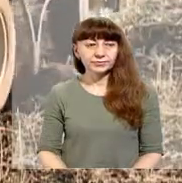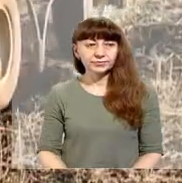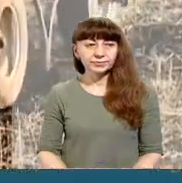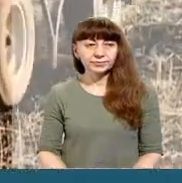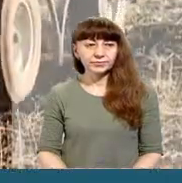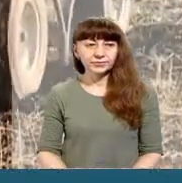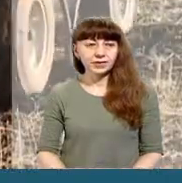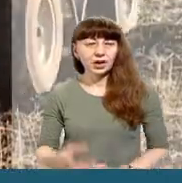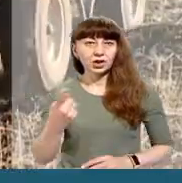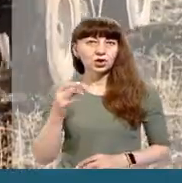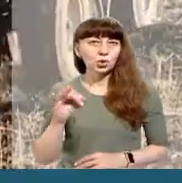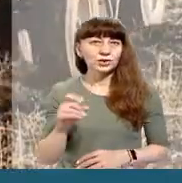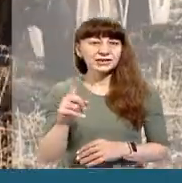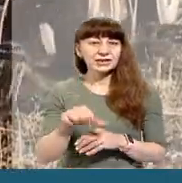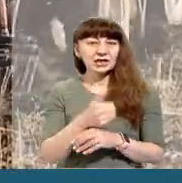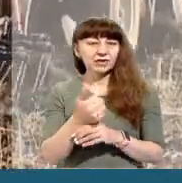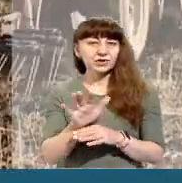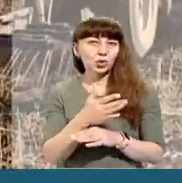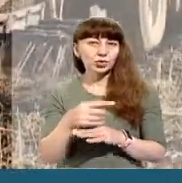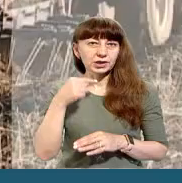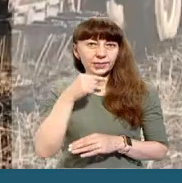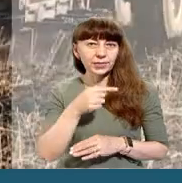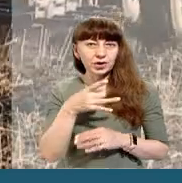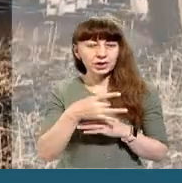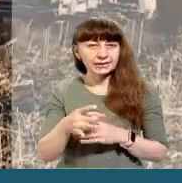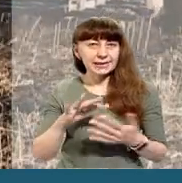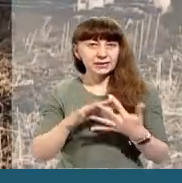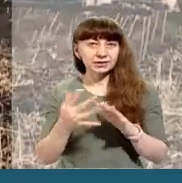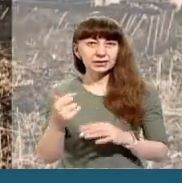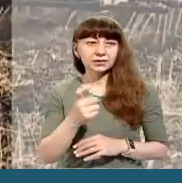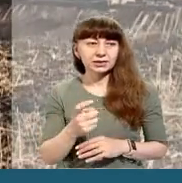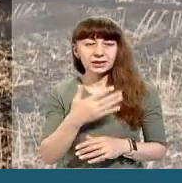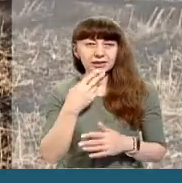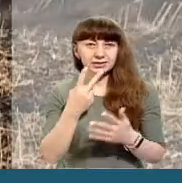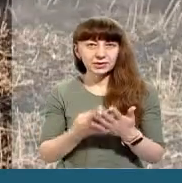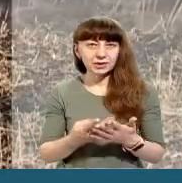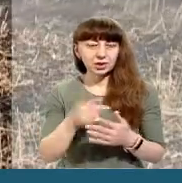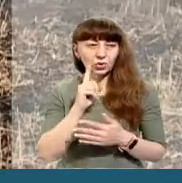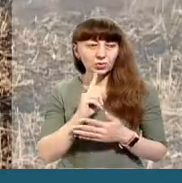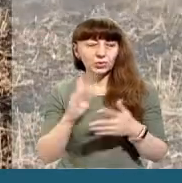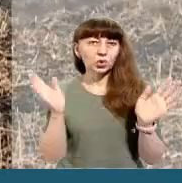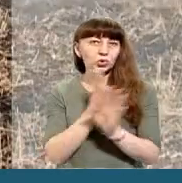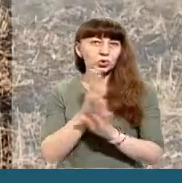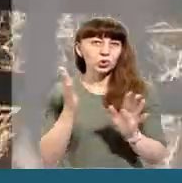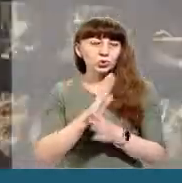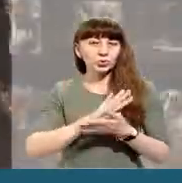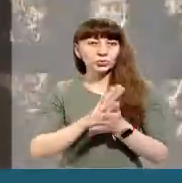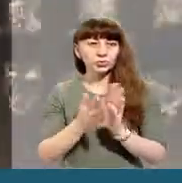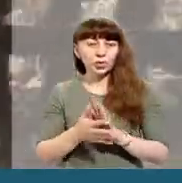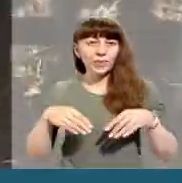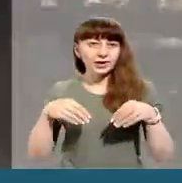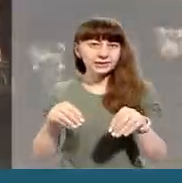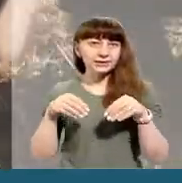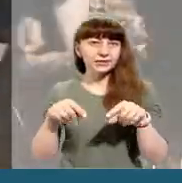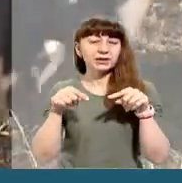Аудан экономикасының негізгі салаларының бірі ауыл шаруашылығын. Ауа райының қолайсыздығына қарамастан, мұнда егіс науқаны сәтті аяқталуға жақын.